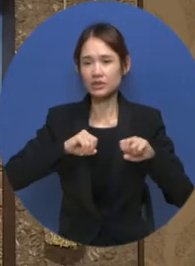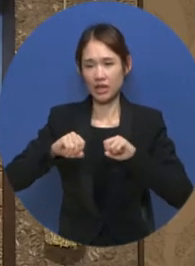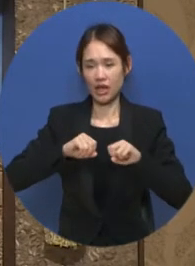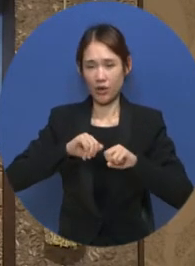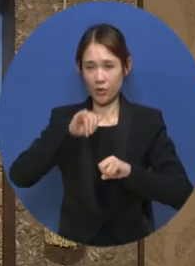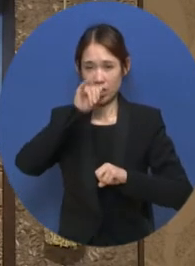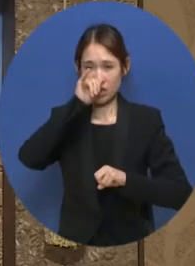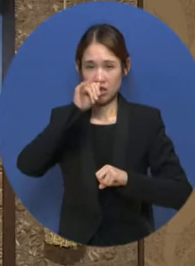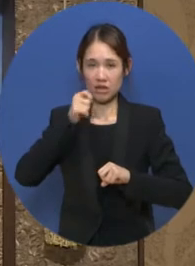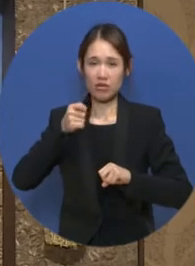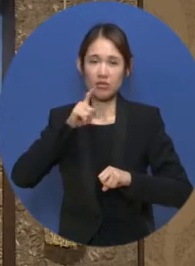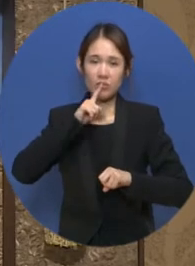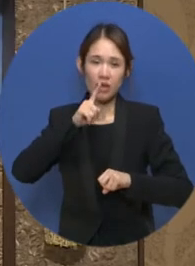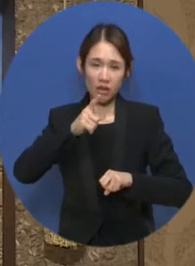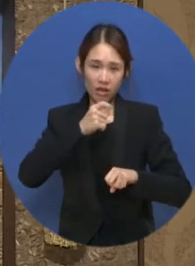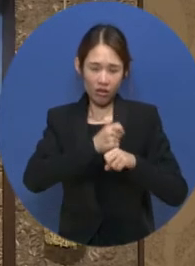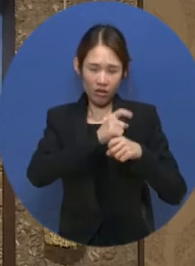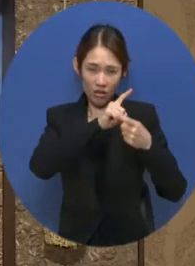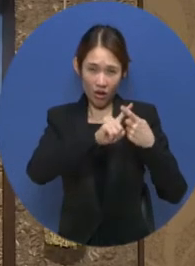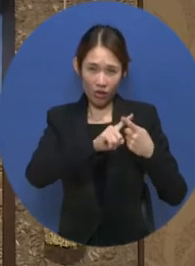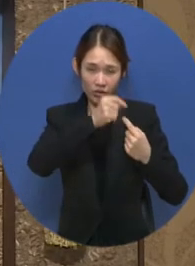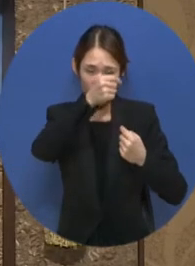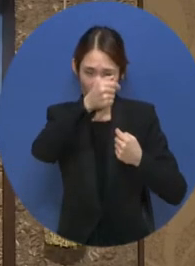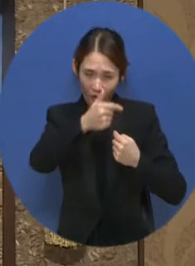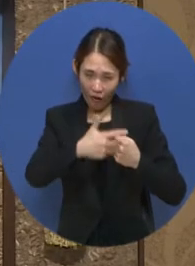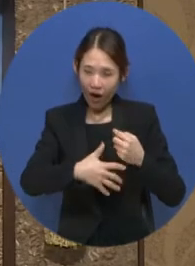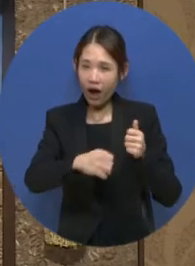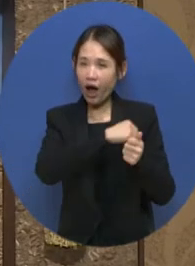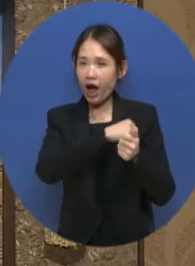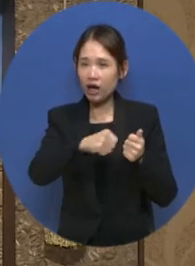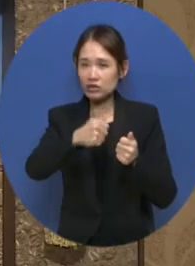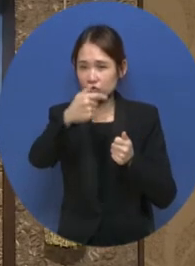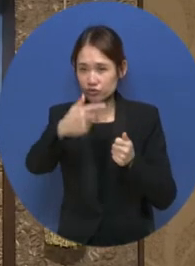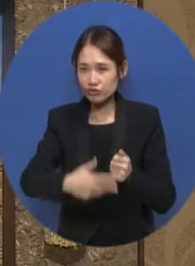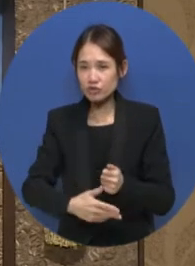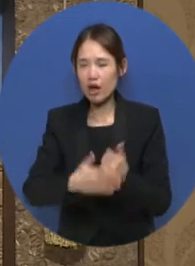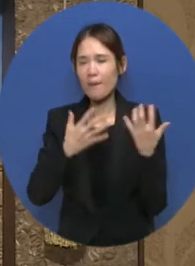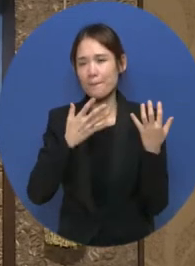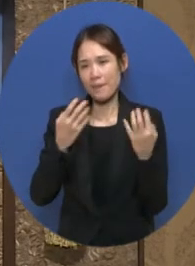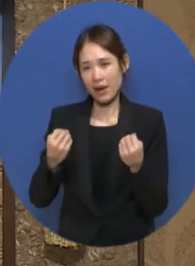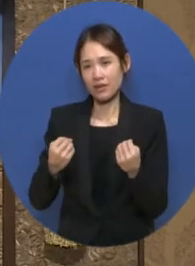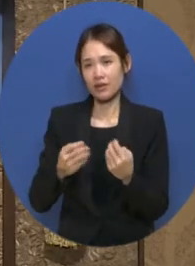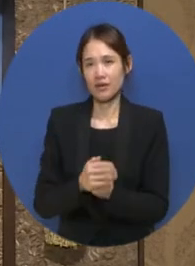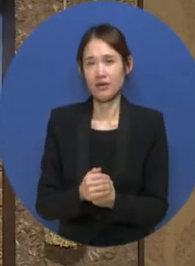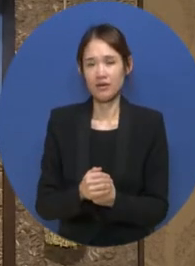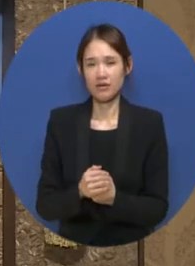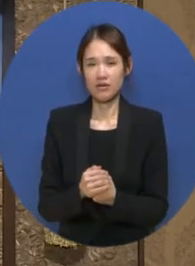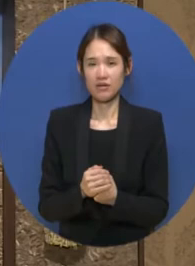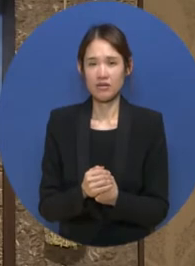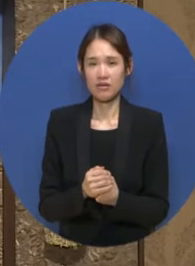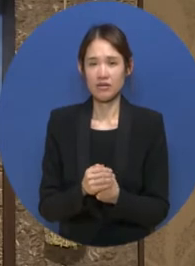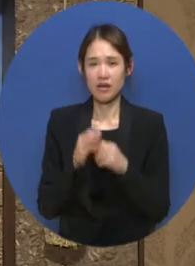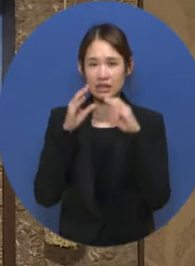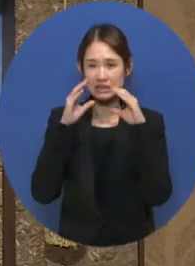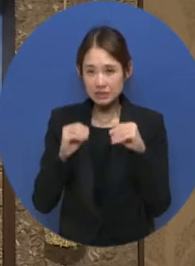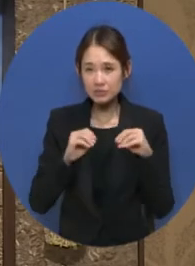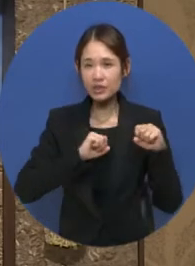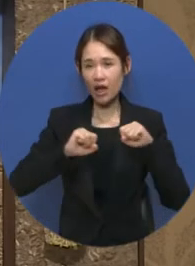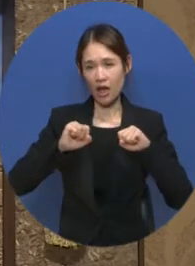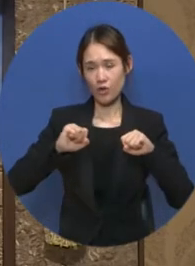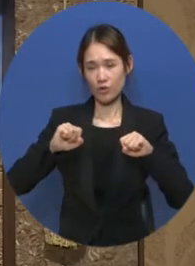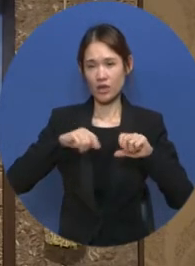여기에 아까 말씀드렸던 여러가지 학계 유형들이 사실 총망라 되어 있기도 하고요 또 그 금지 행위를 해 썼을